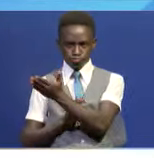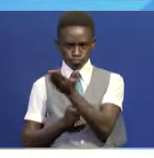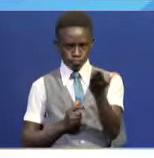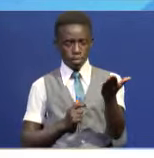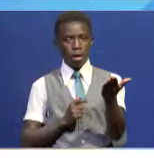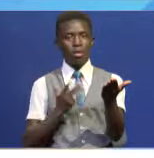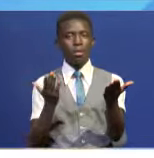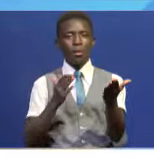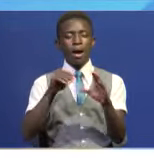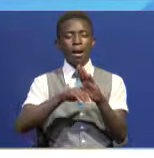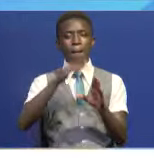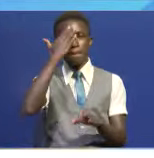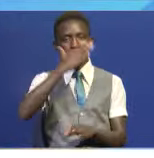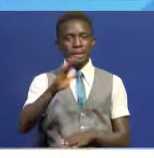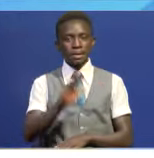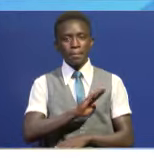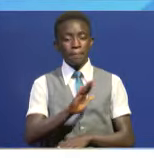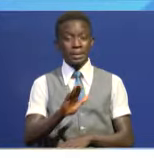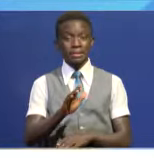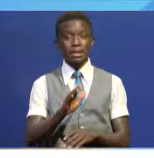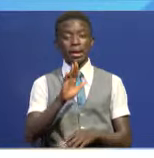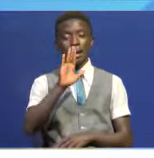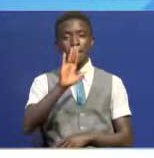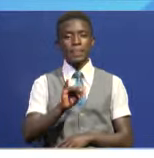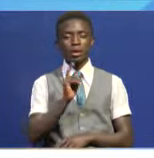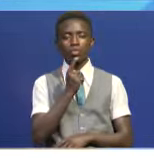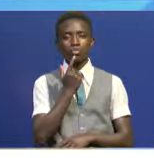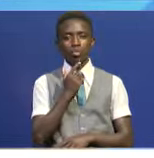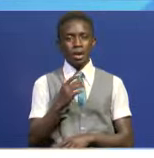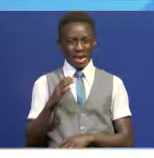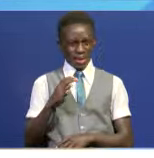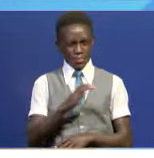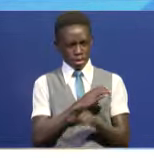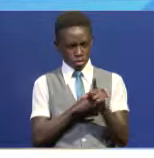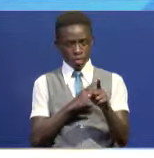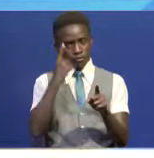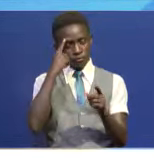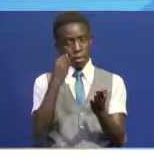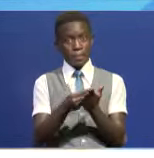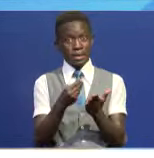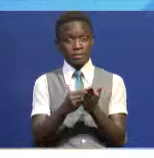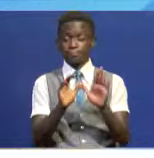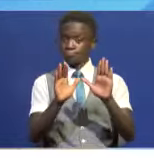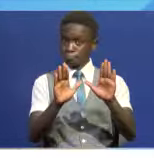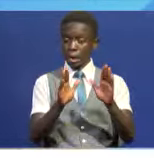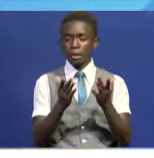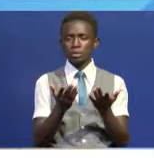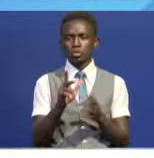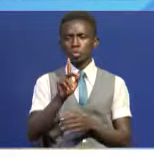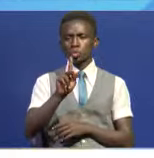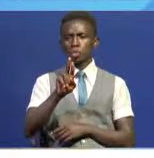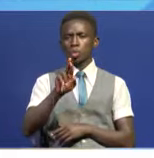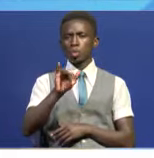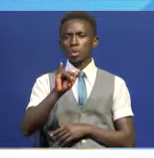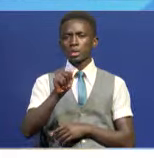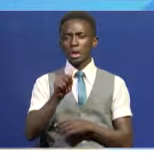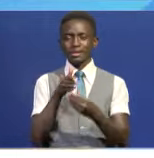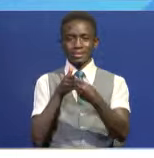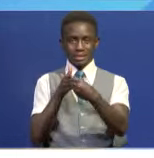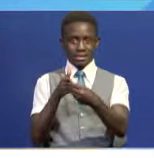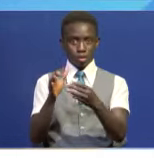na kamati ya fedha inayoongozwa na mbunge wa Molo Kimani Kuria. Wale waliosifu wanasema kwamba ina uwiano, huku